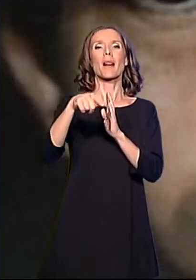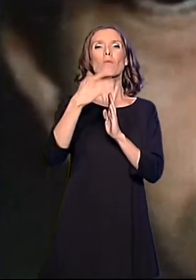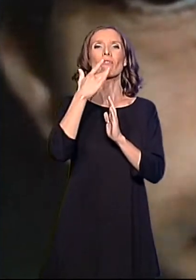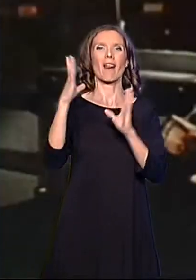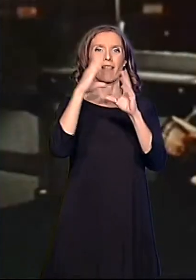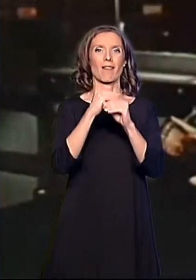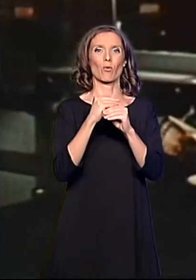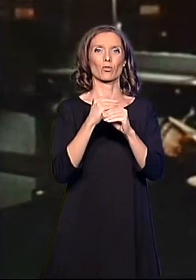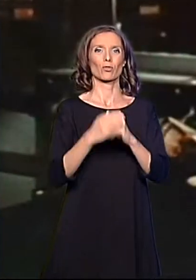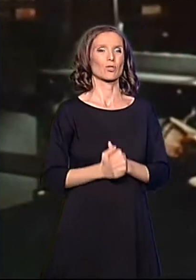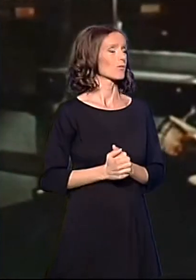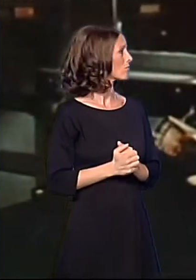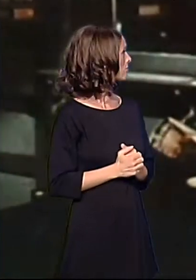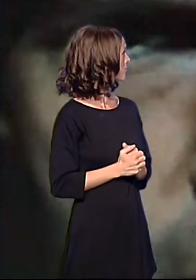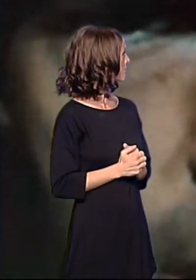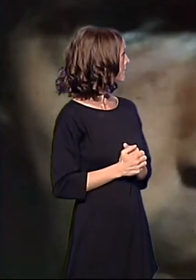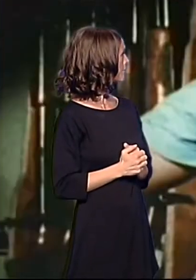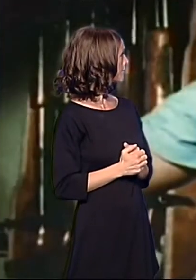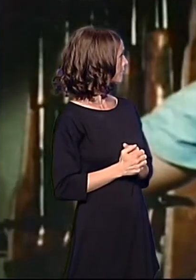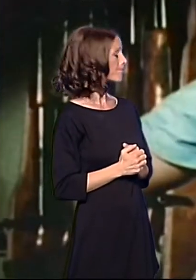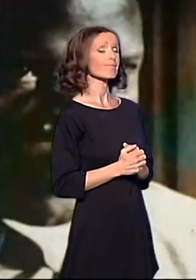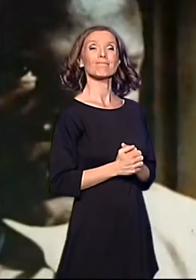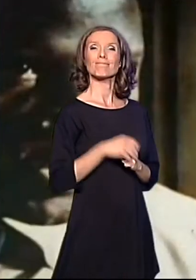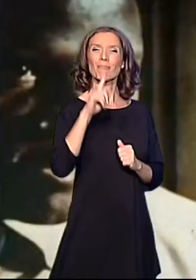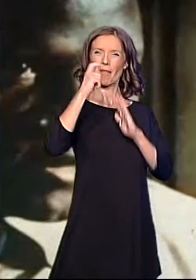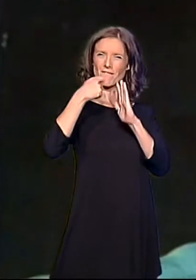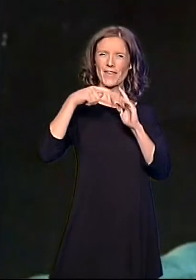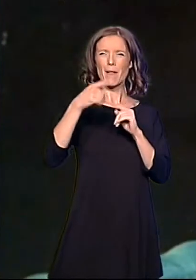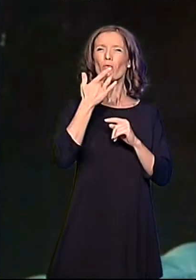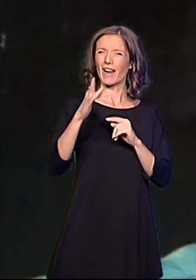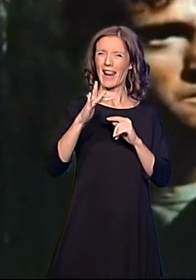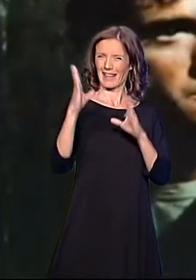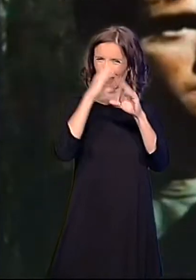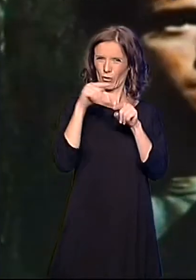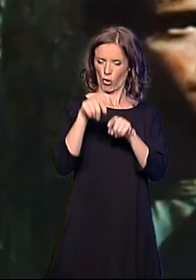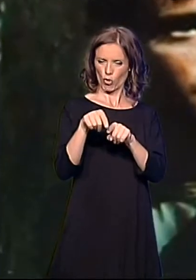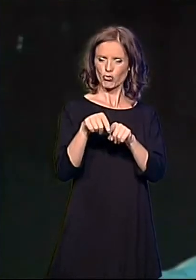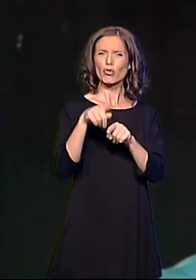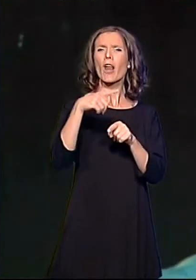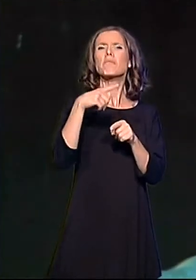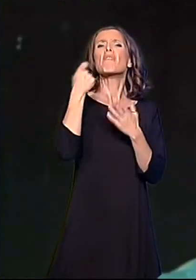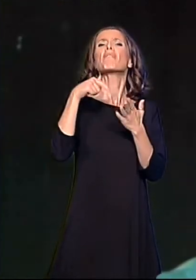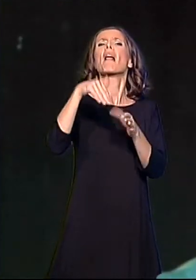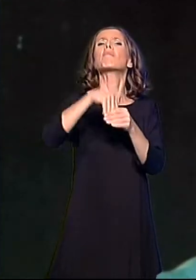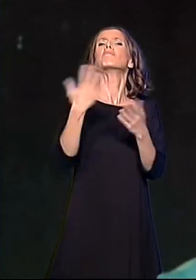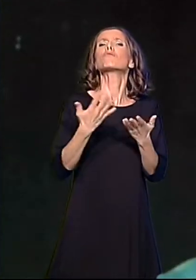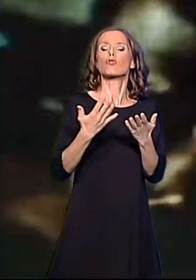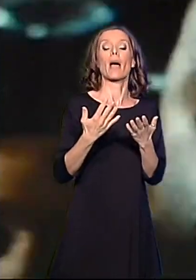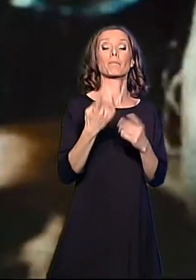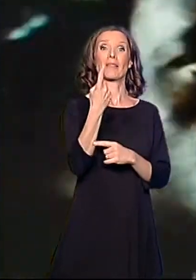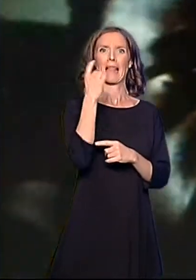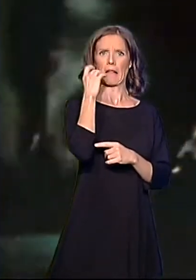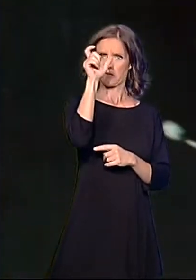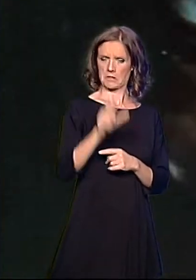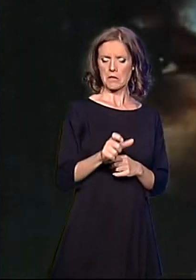On je free boy. Priča je zasnovana na događaju u kojem jedan crnac, slučajno